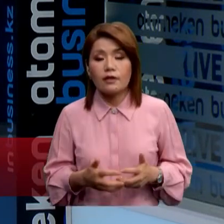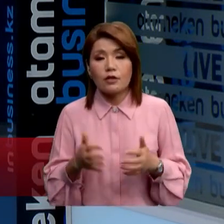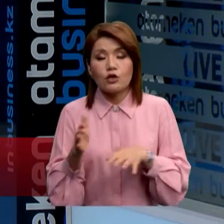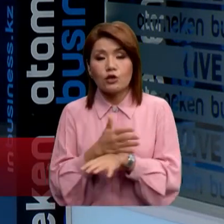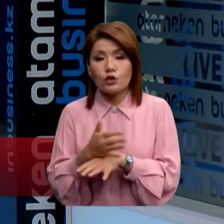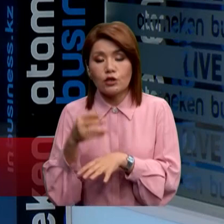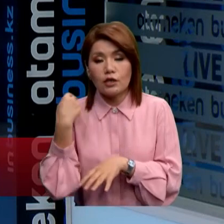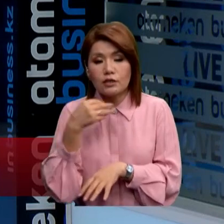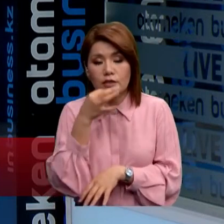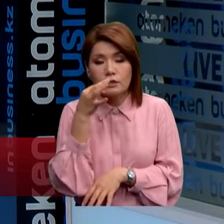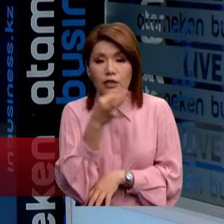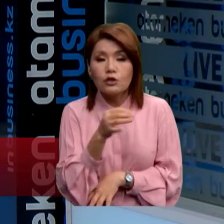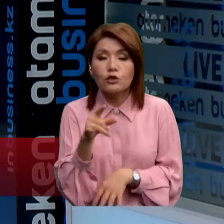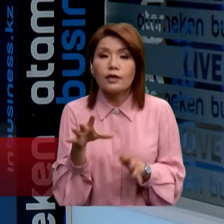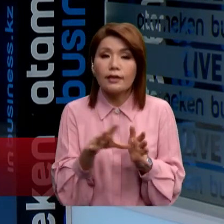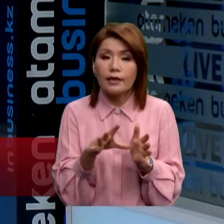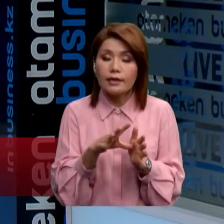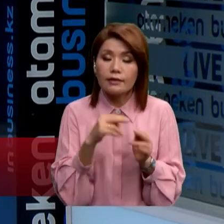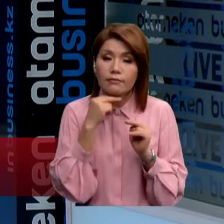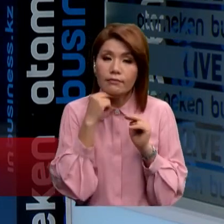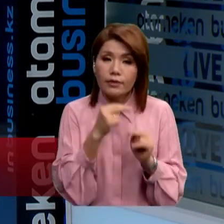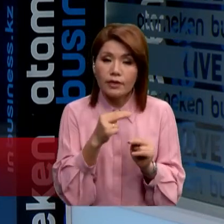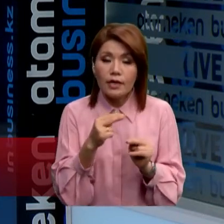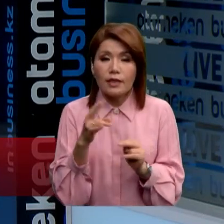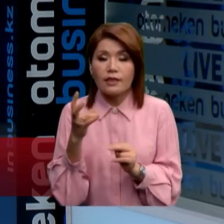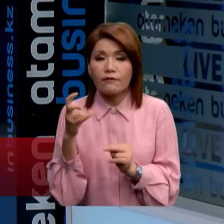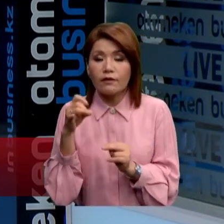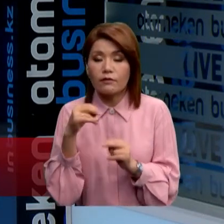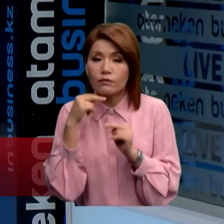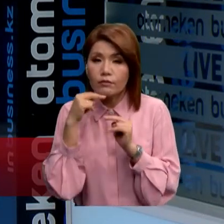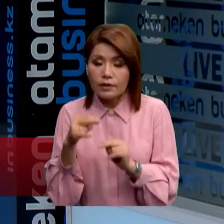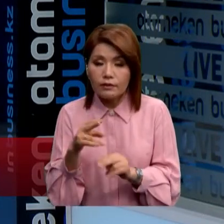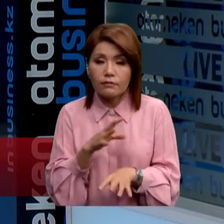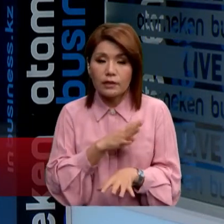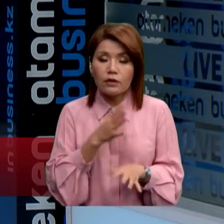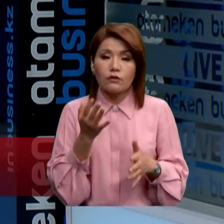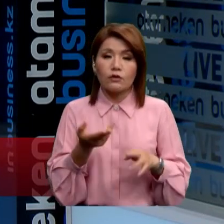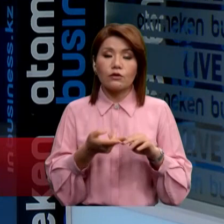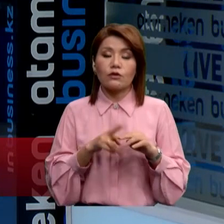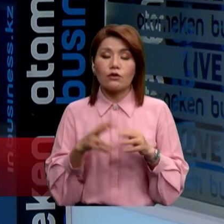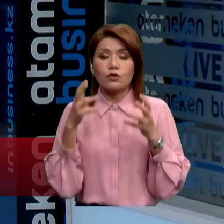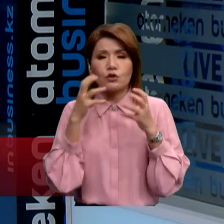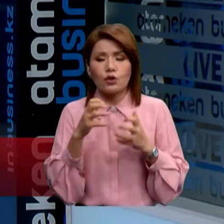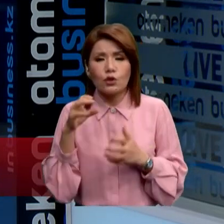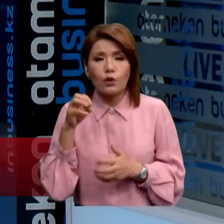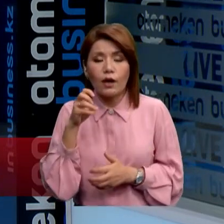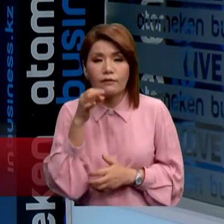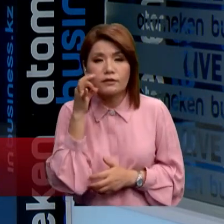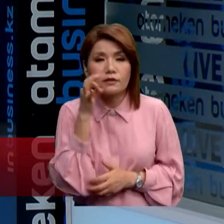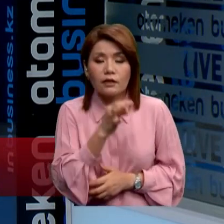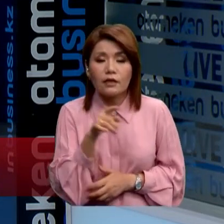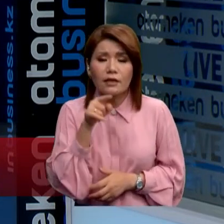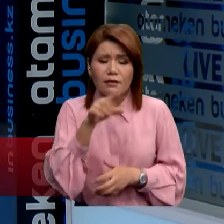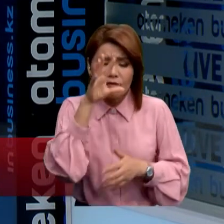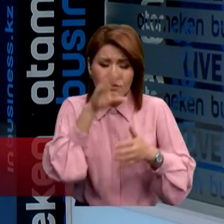Отдельно президент коснулся вопросов энергетики и нефтегазового сектора. Перечень вопросов, которые стоит рассмотреть, серьезно отметил Токаев. Вот